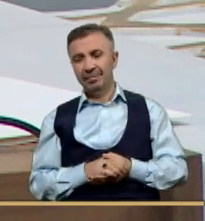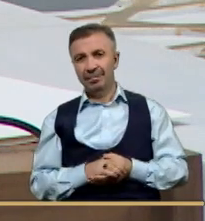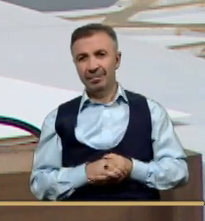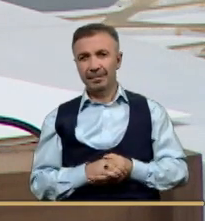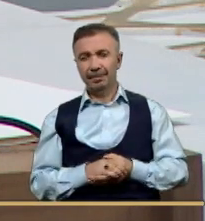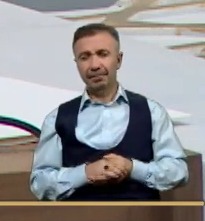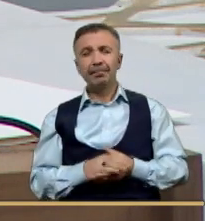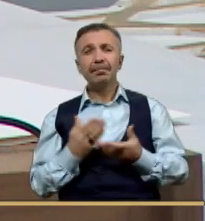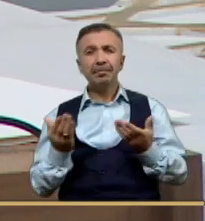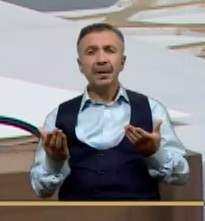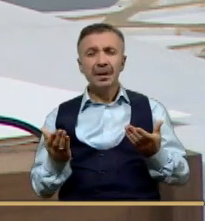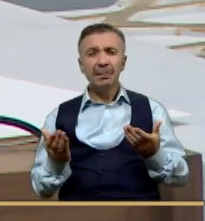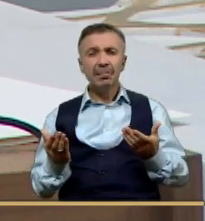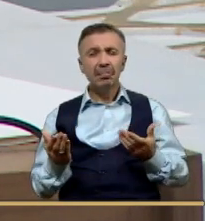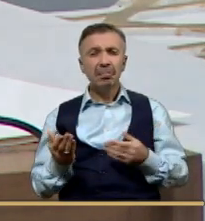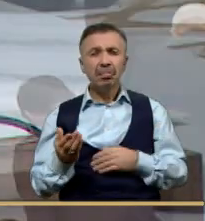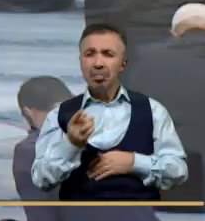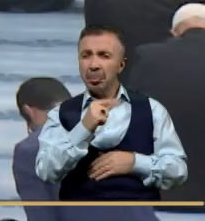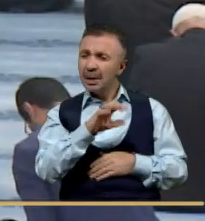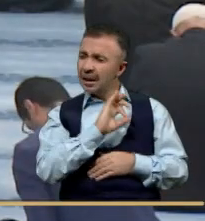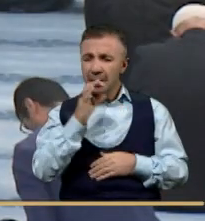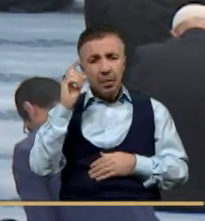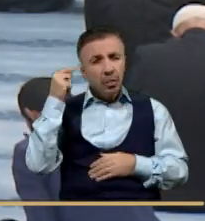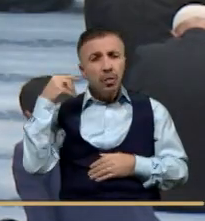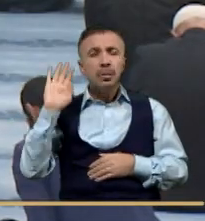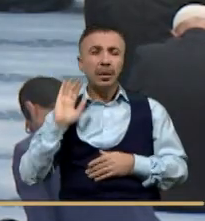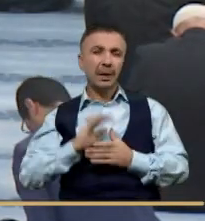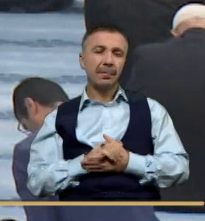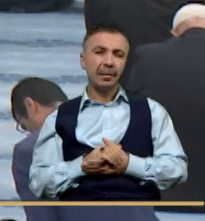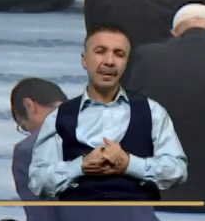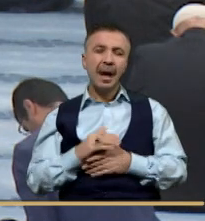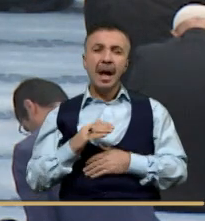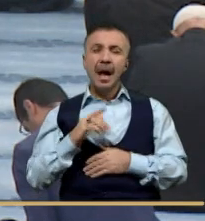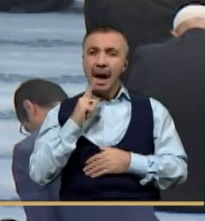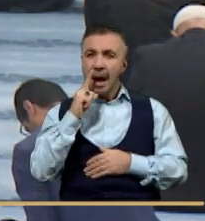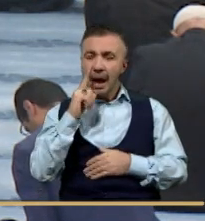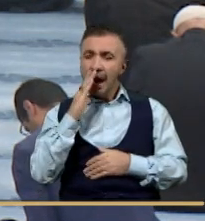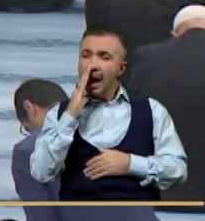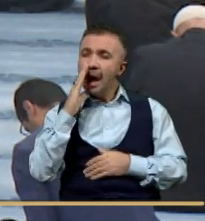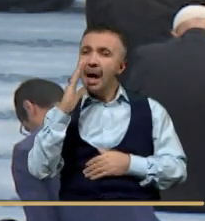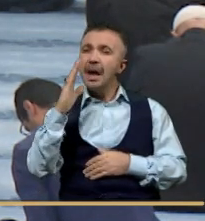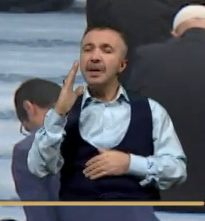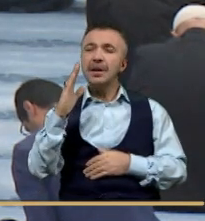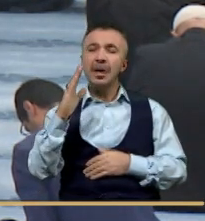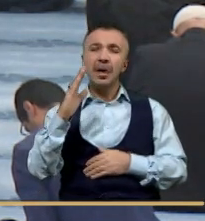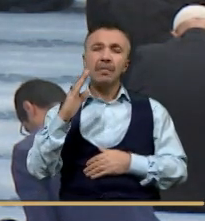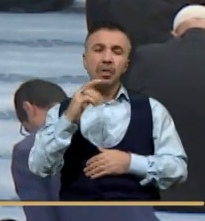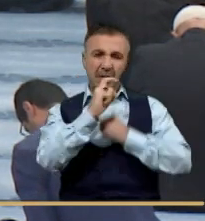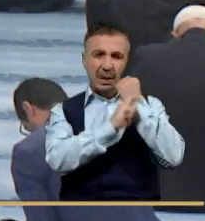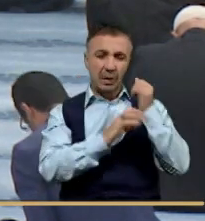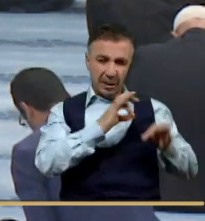Peki, bunlar hiç düşünmüyorlar mı? Ey bu teröristlere gönülden destek